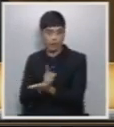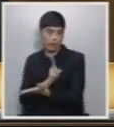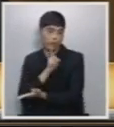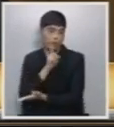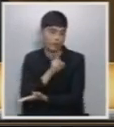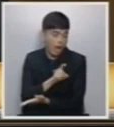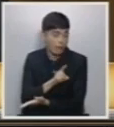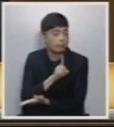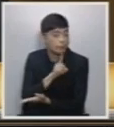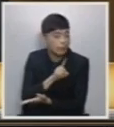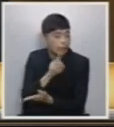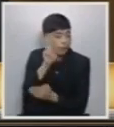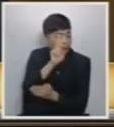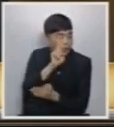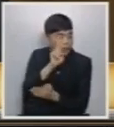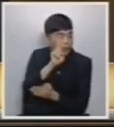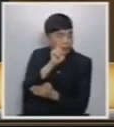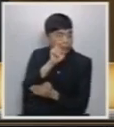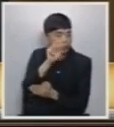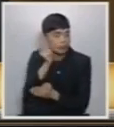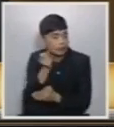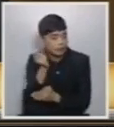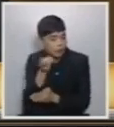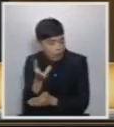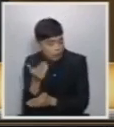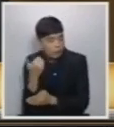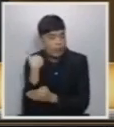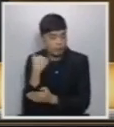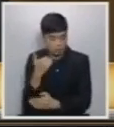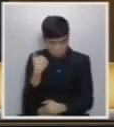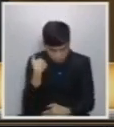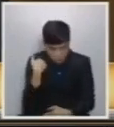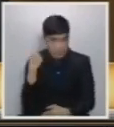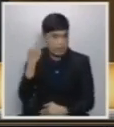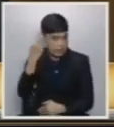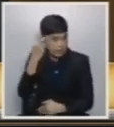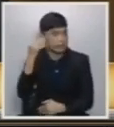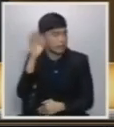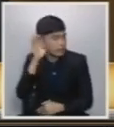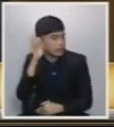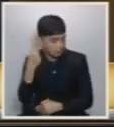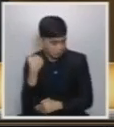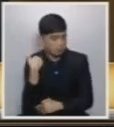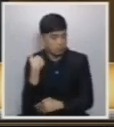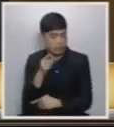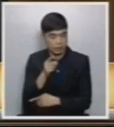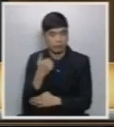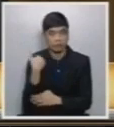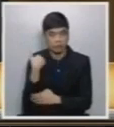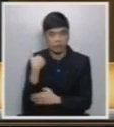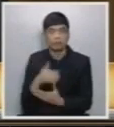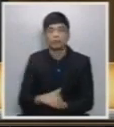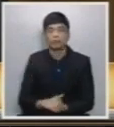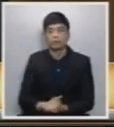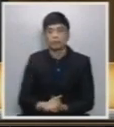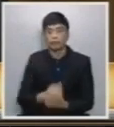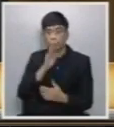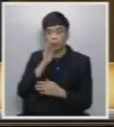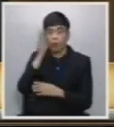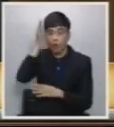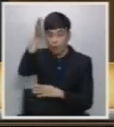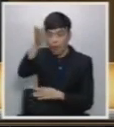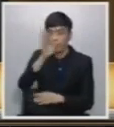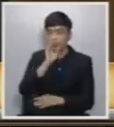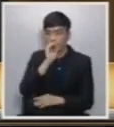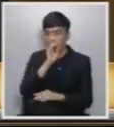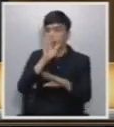งานเกินเที่ยงคืนไหมผมเชื่อว่ามีนะครับแล้วก็ถ้าเผื่อในอนาคตถ้าเผื่อจะมีก็ได้แจ้งการแก้ไขไปแล้วว่าทุก